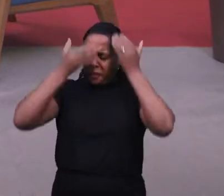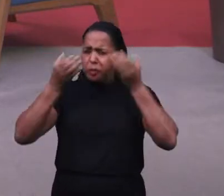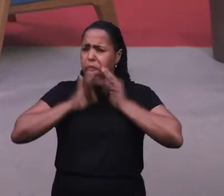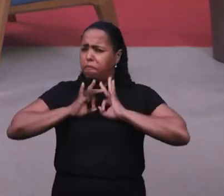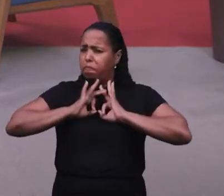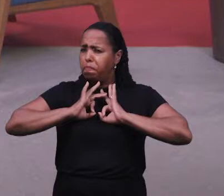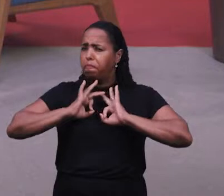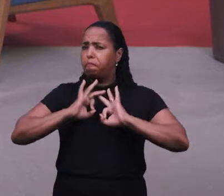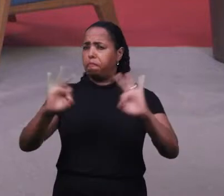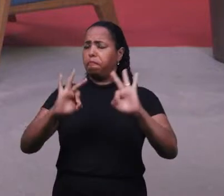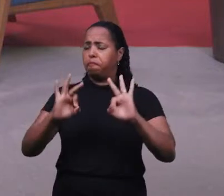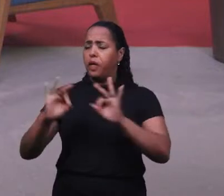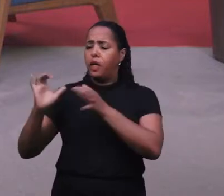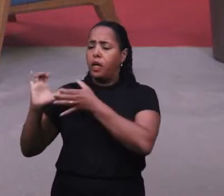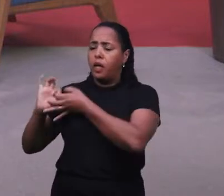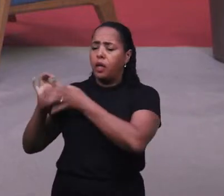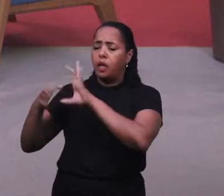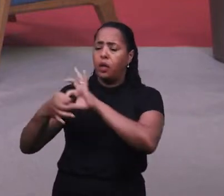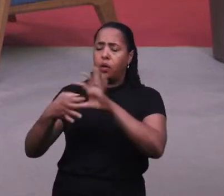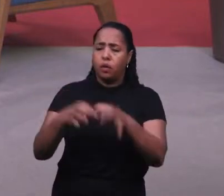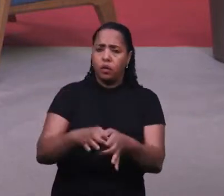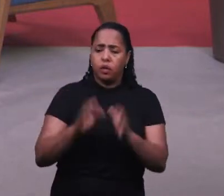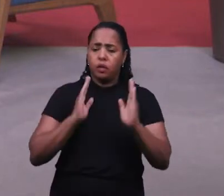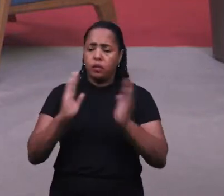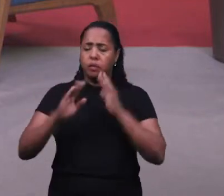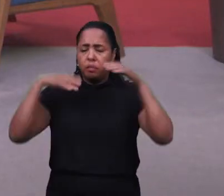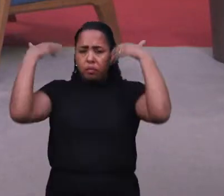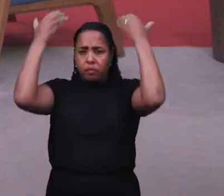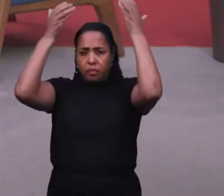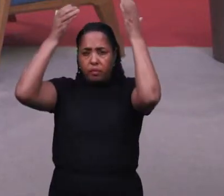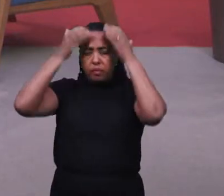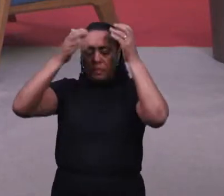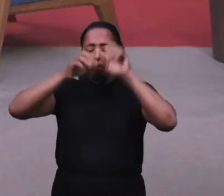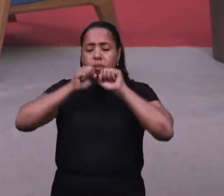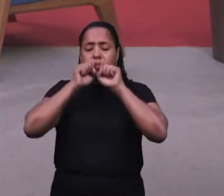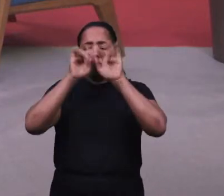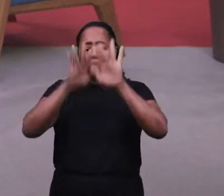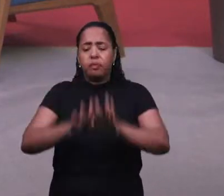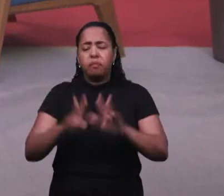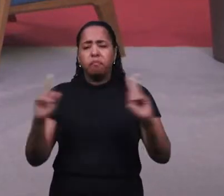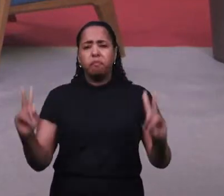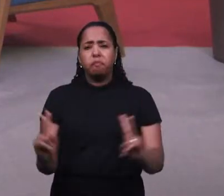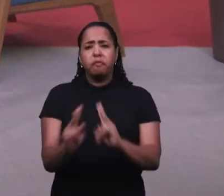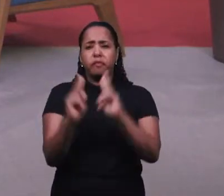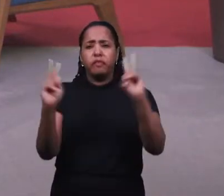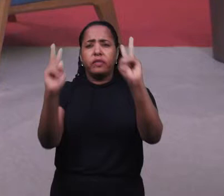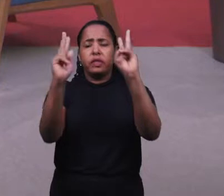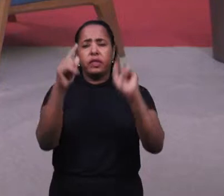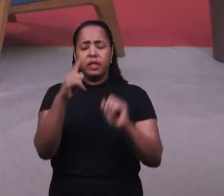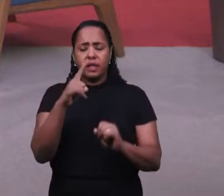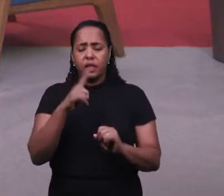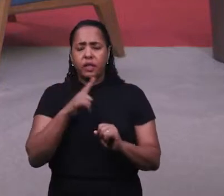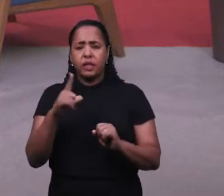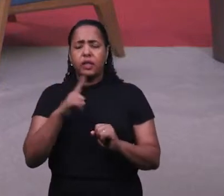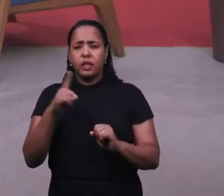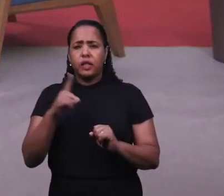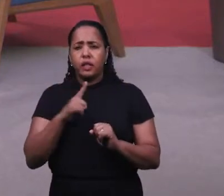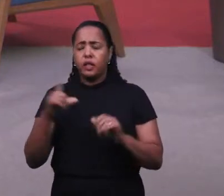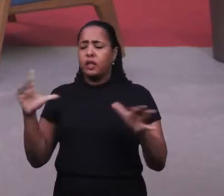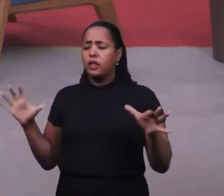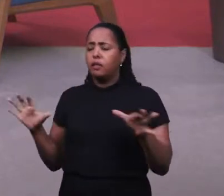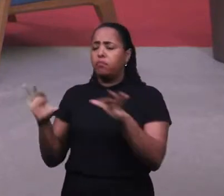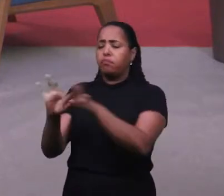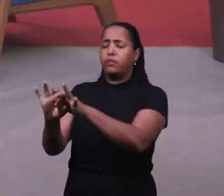roi, un roi qui a apporté le contexte de son royaume, la bénédiction des grandes victoires. Il y a eu